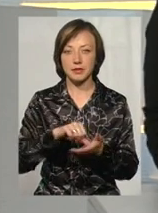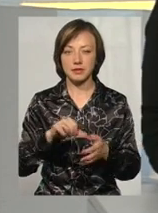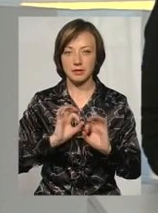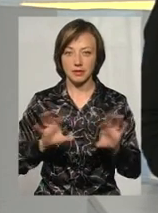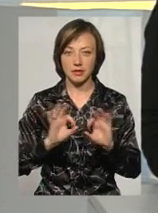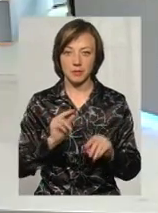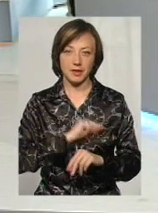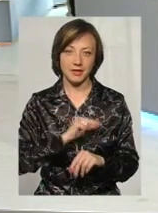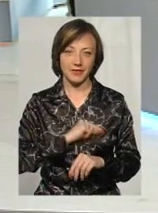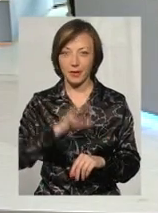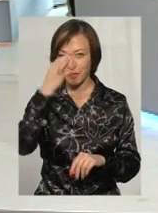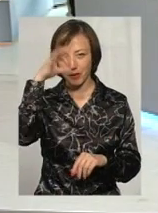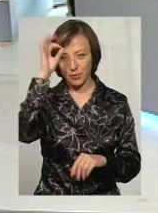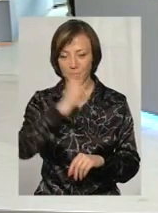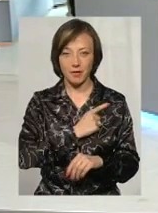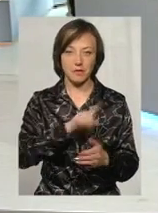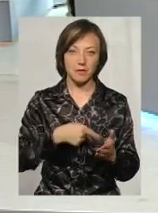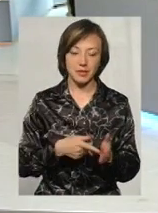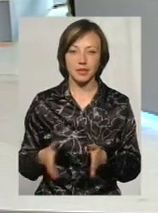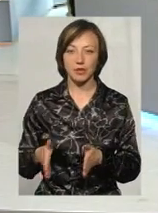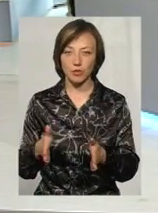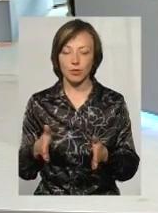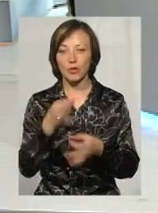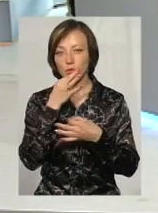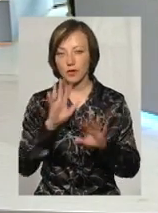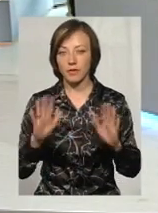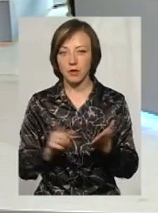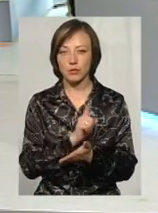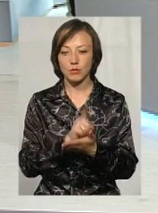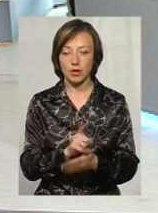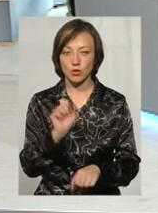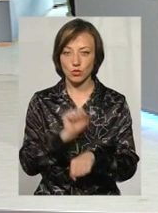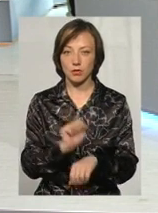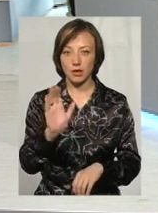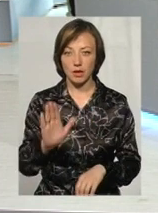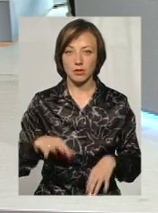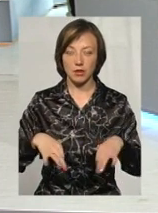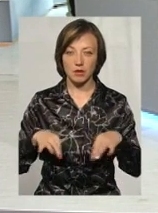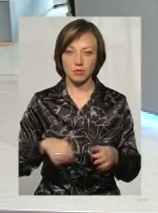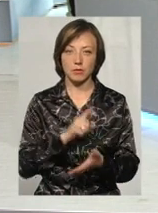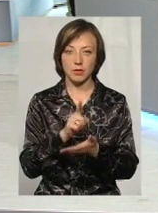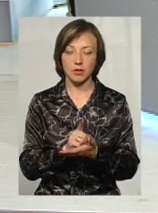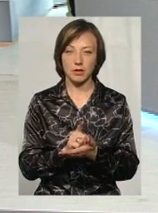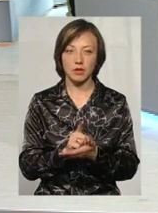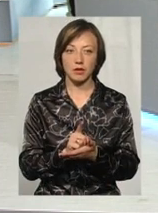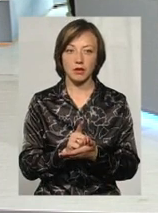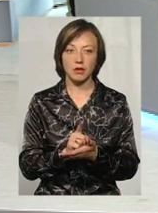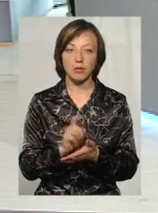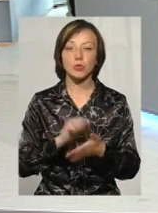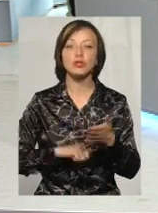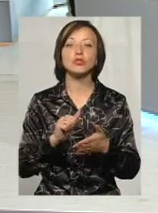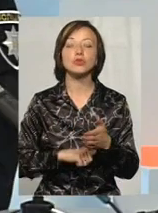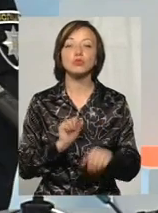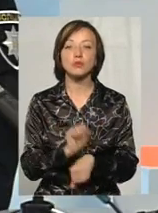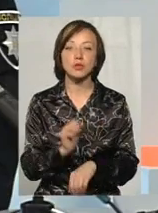Працівник патрульної поліції, як в місті, так і на дорозі. В будь-якому випадку, зупиняючи транспортний засіб, зобов'язаний озвучити перш за все причину зупинки